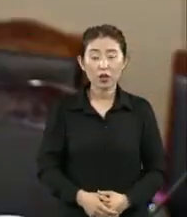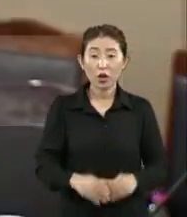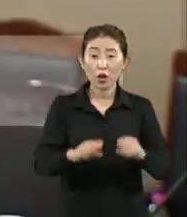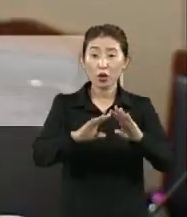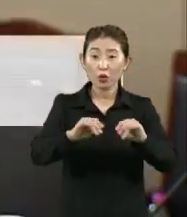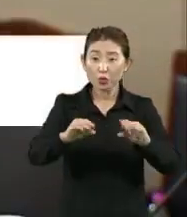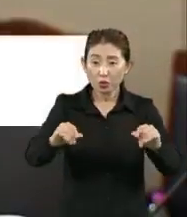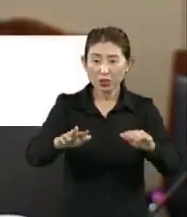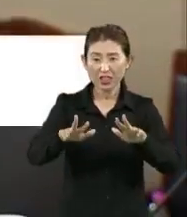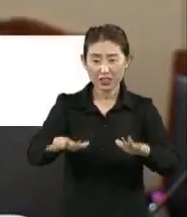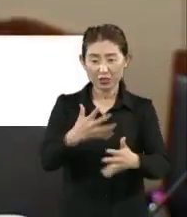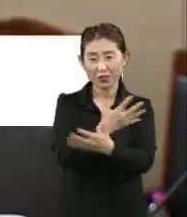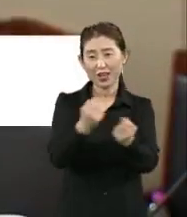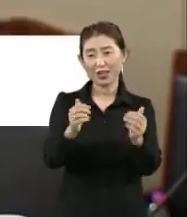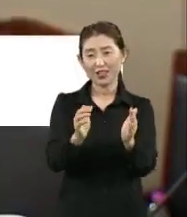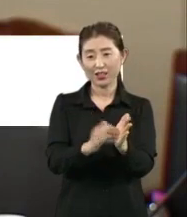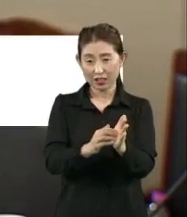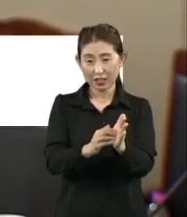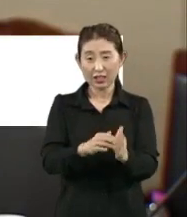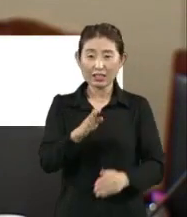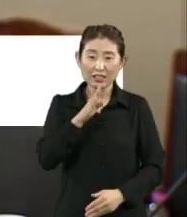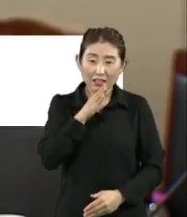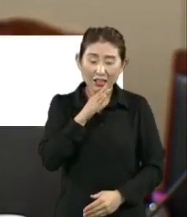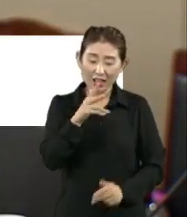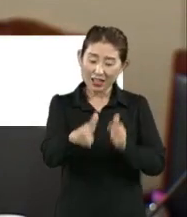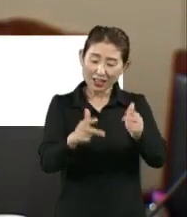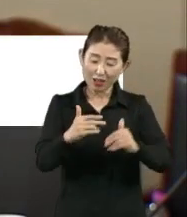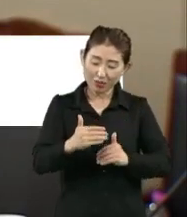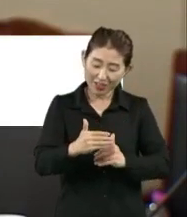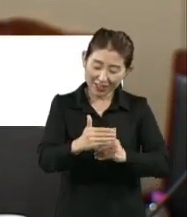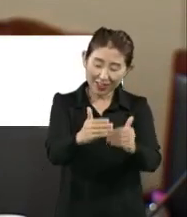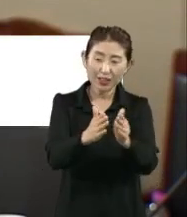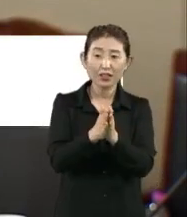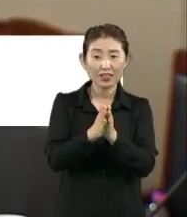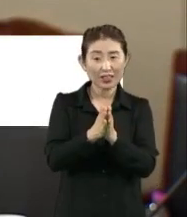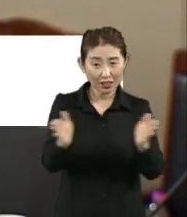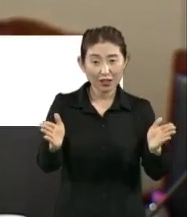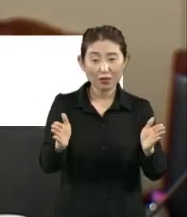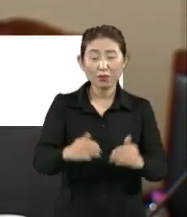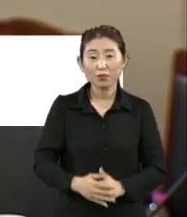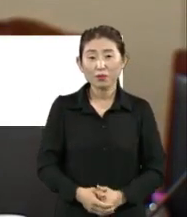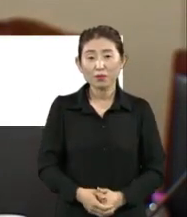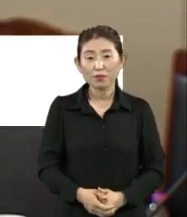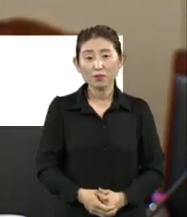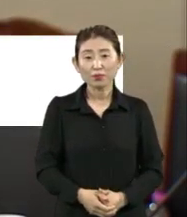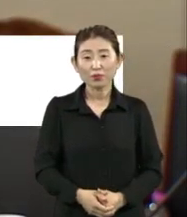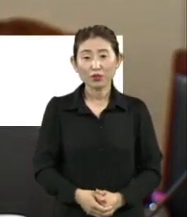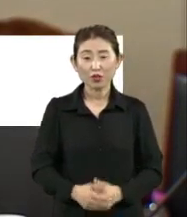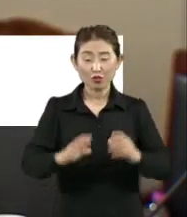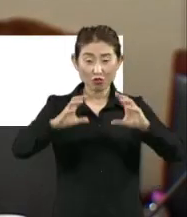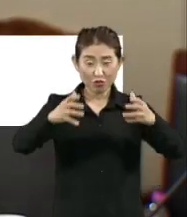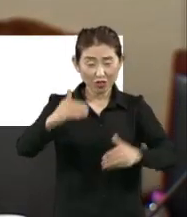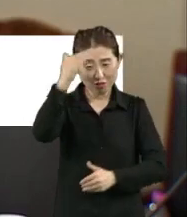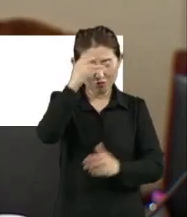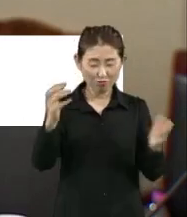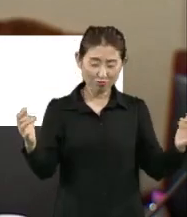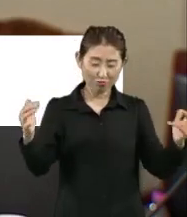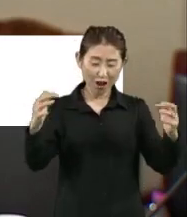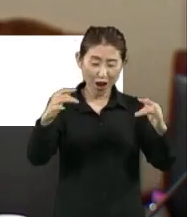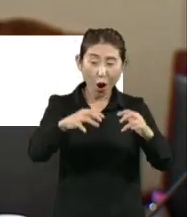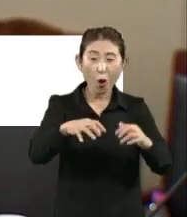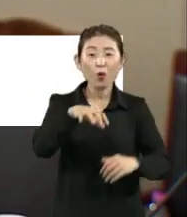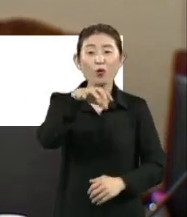매매 계약을 시작으로 해서 이제 실질적으로 본격적인 사업 진행이 될 것으로 보고 있습니다. 국제적인